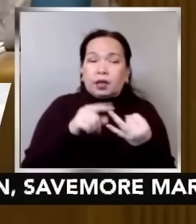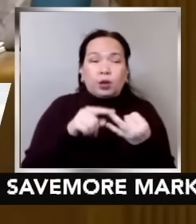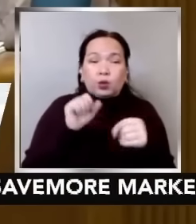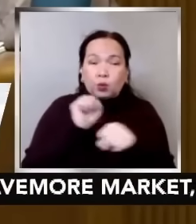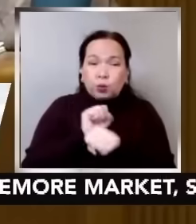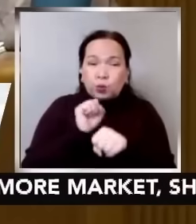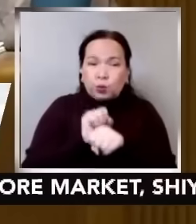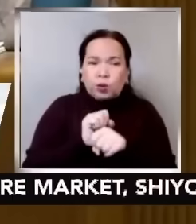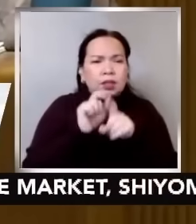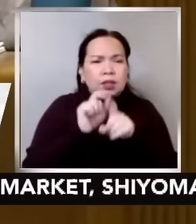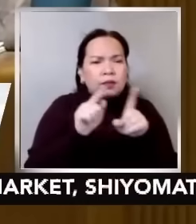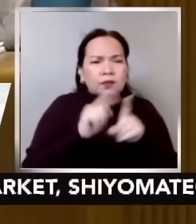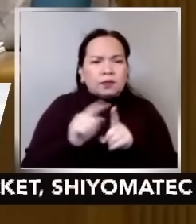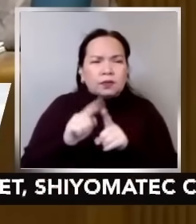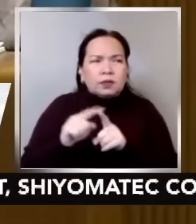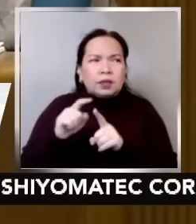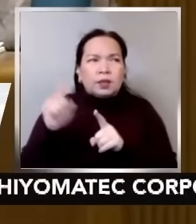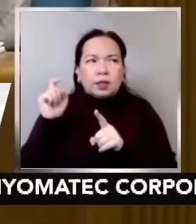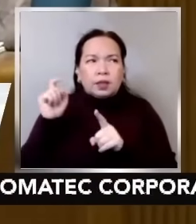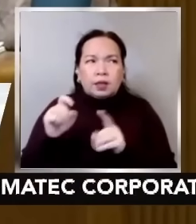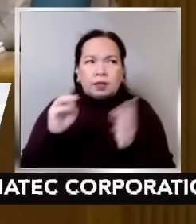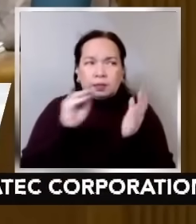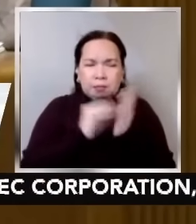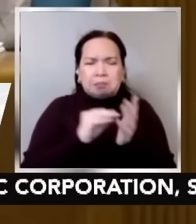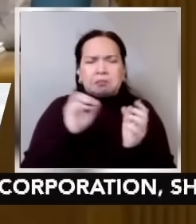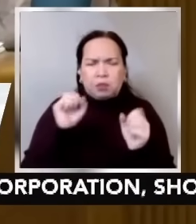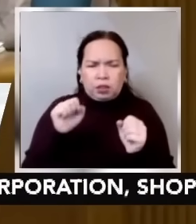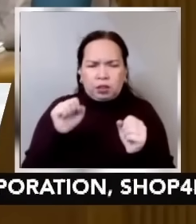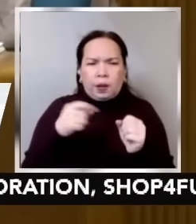na dapat paglagyan natin kung yan ay